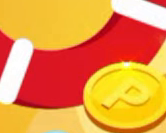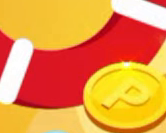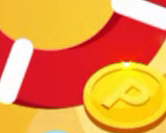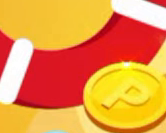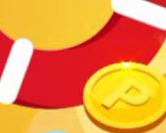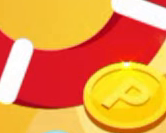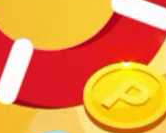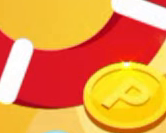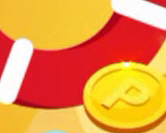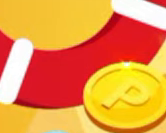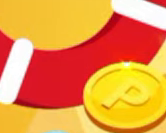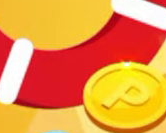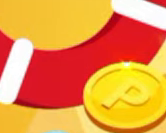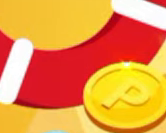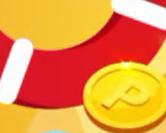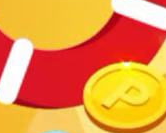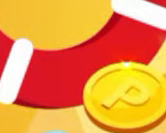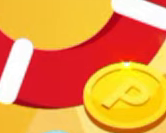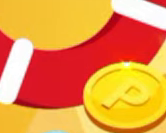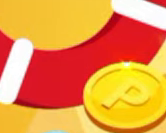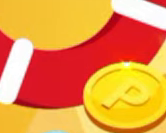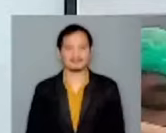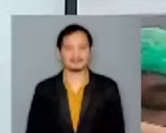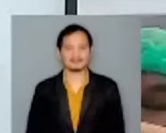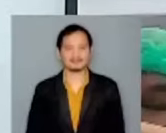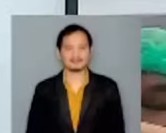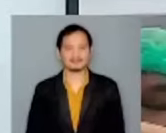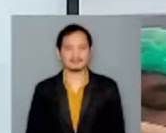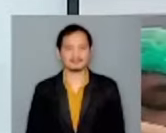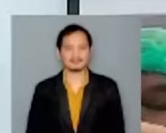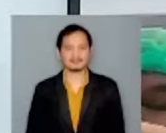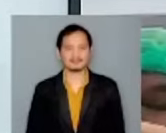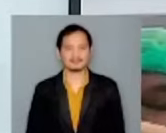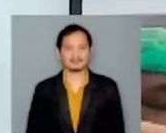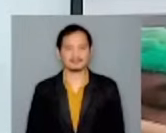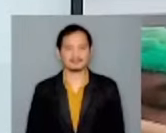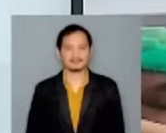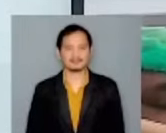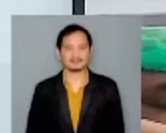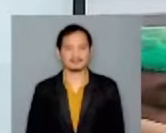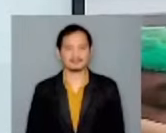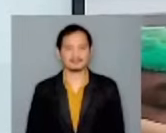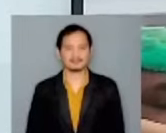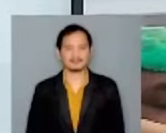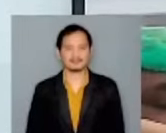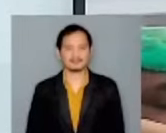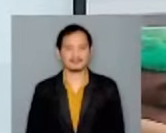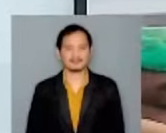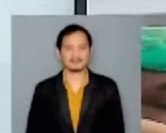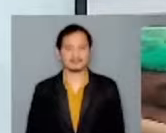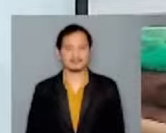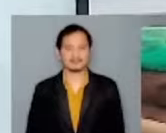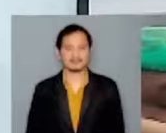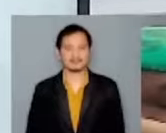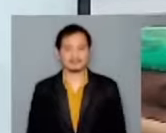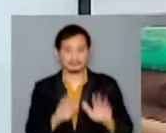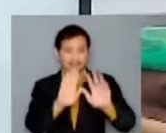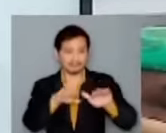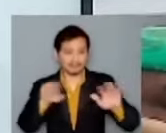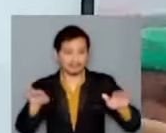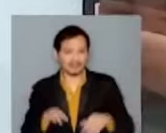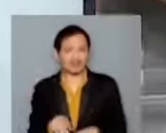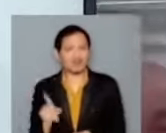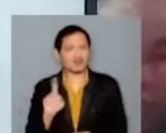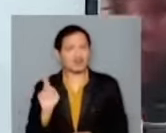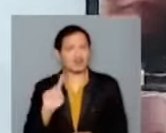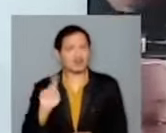yan! Magbabalik pa po unang hirip! Lahat talaga ng mga kailangan nating malaman, pwede nang makita sa